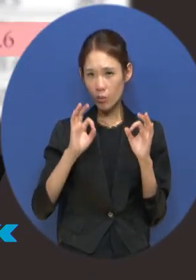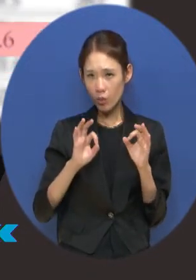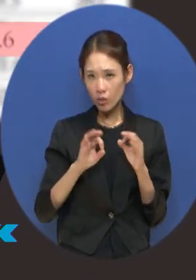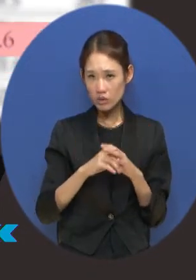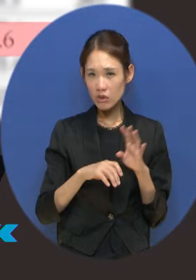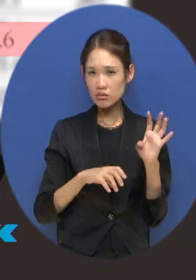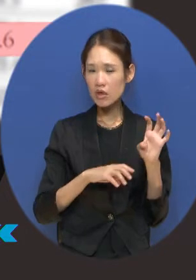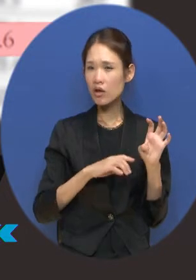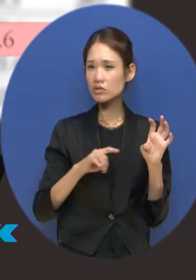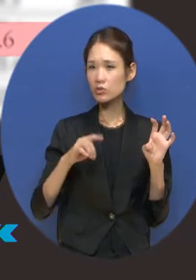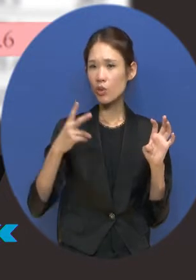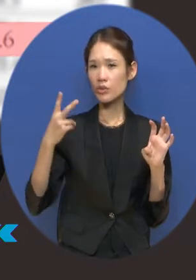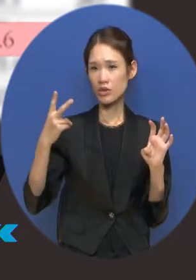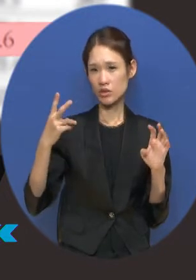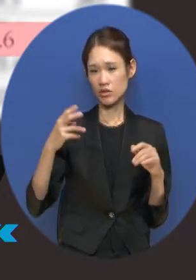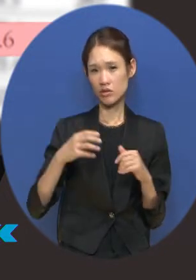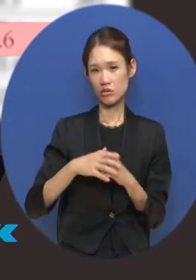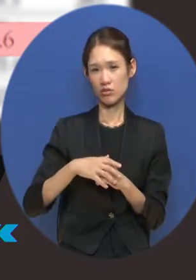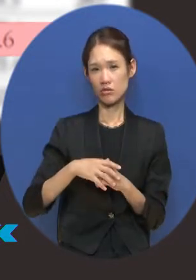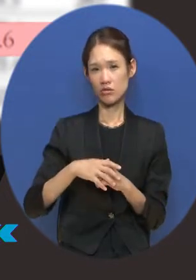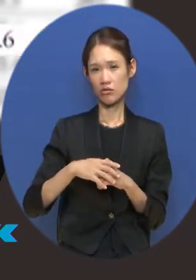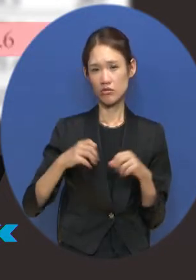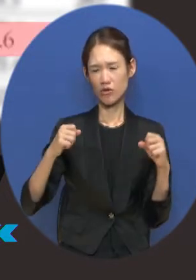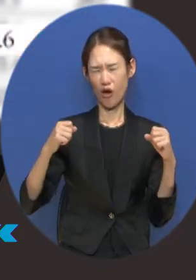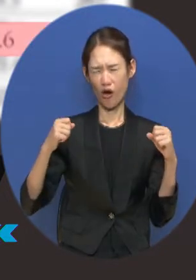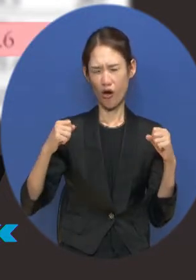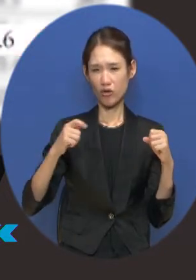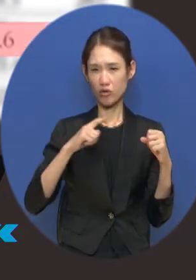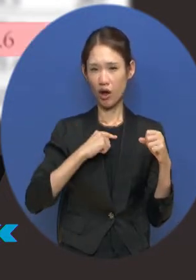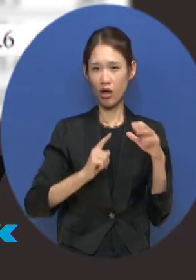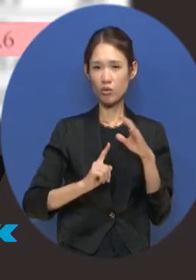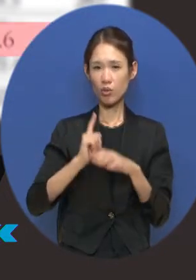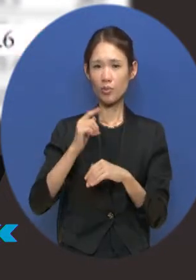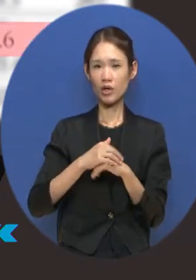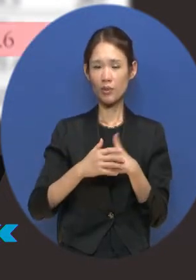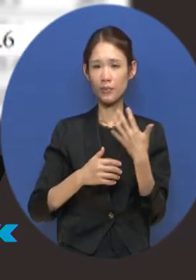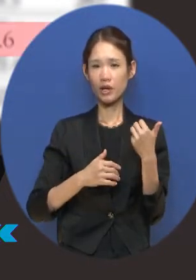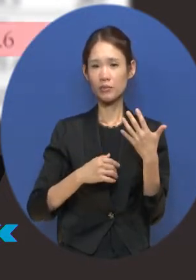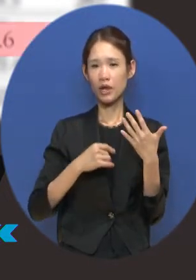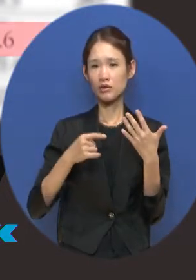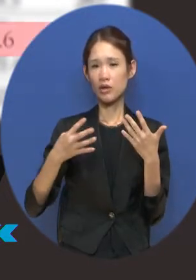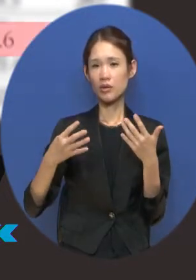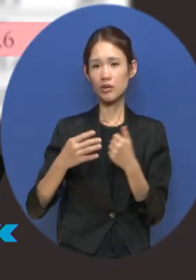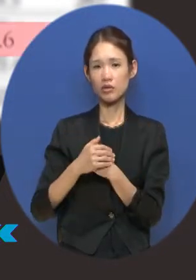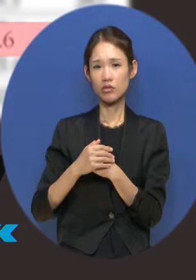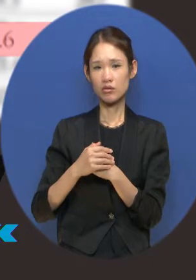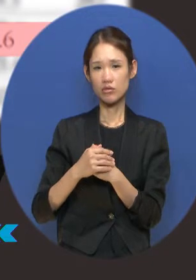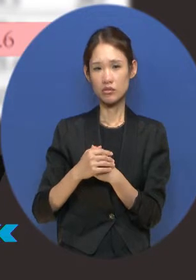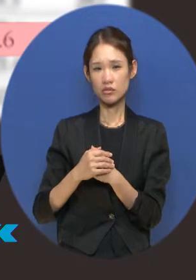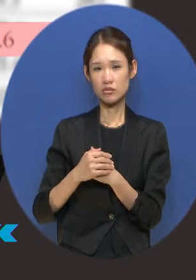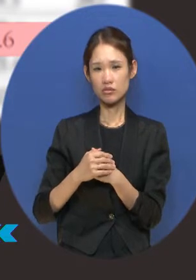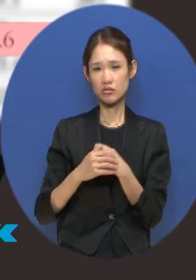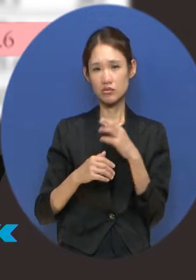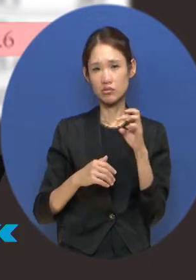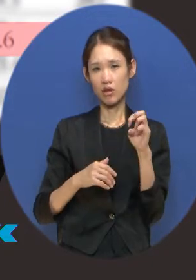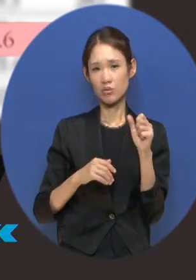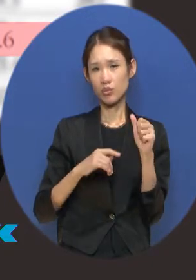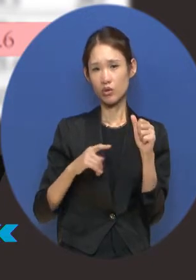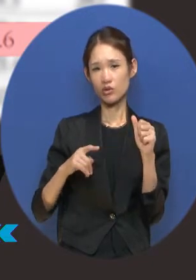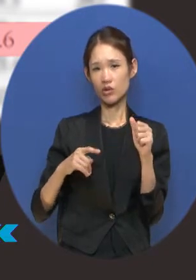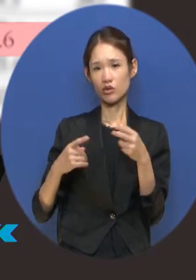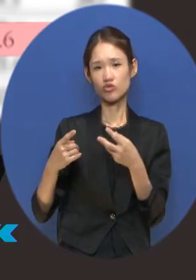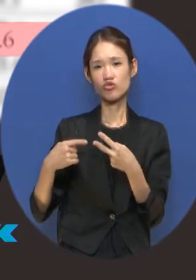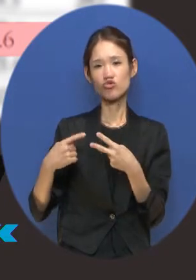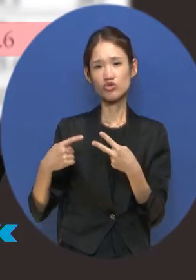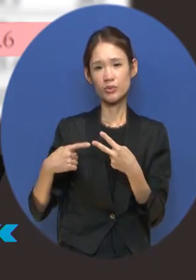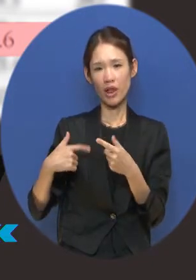40.2가 나왔어요. 그리고 겨울철은 가장 높았던 게 이제 88.4 이렇게 나왔는데 35를 한 두 배 정도